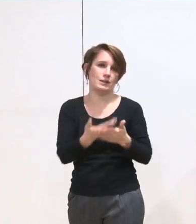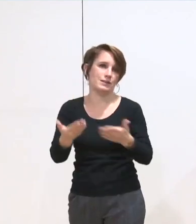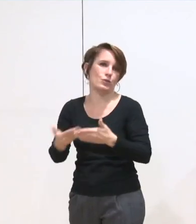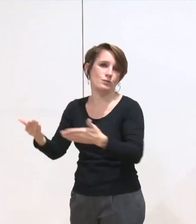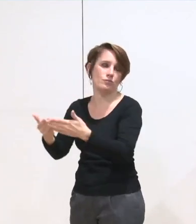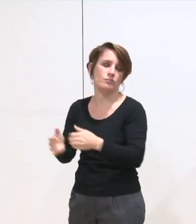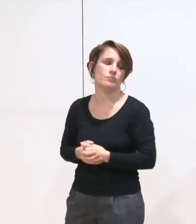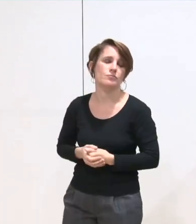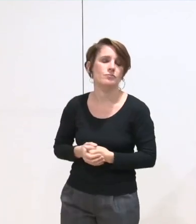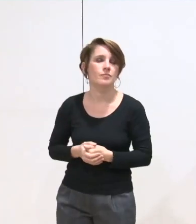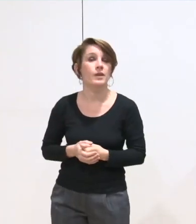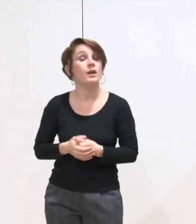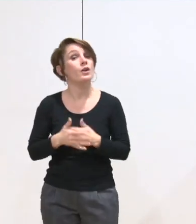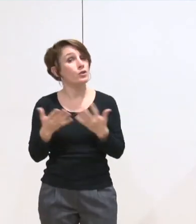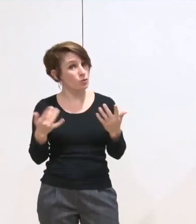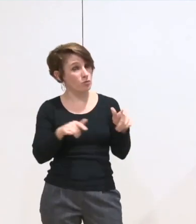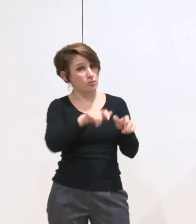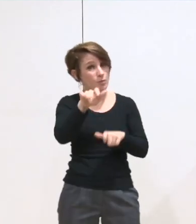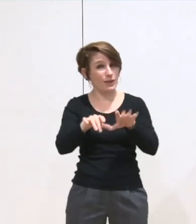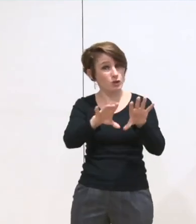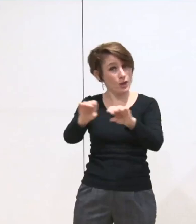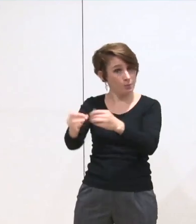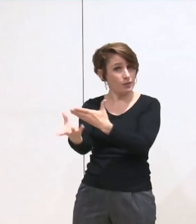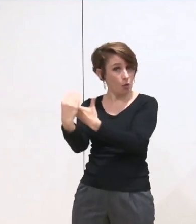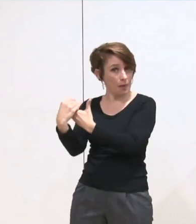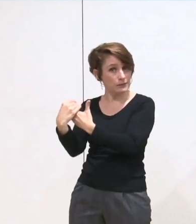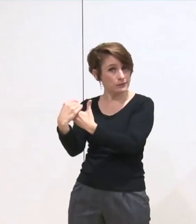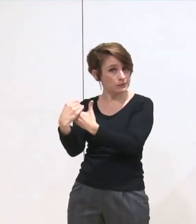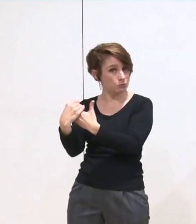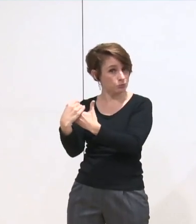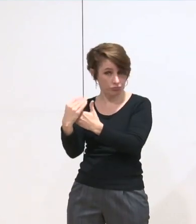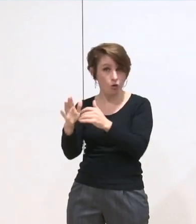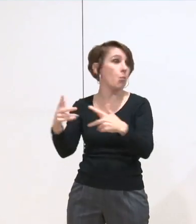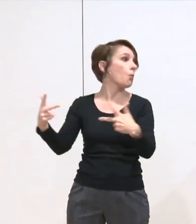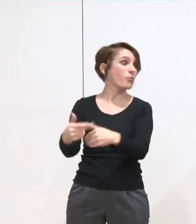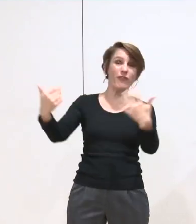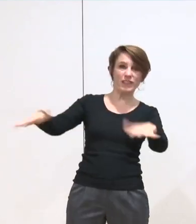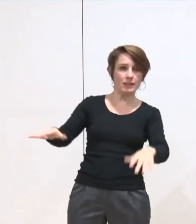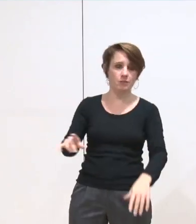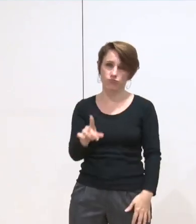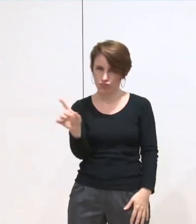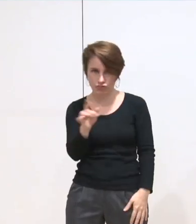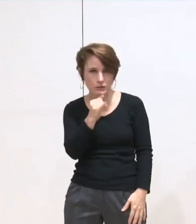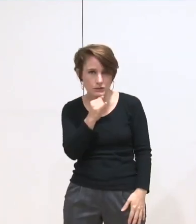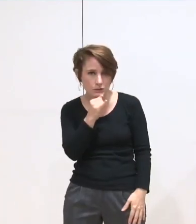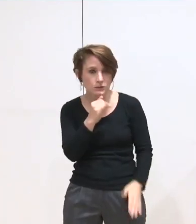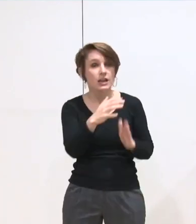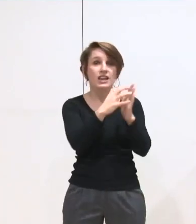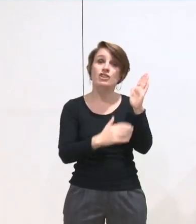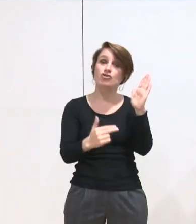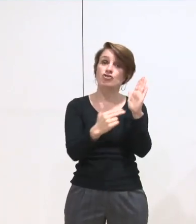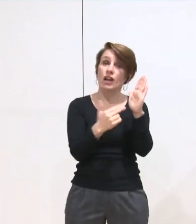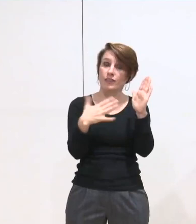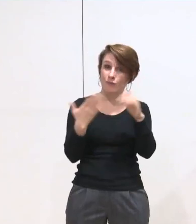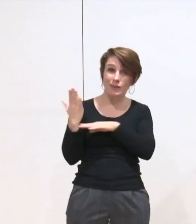Donc la participation des habitants ne s'arrête pas là. Et comme Elisa l'a dit, on a présenté cette charte de relogement aux habitants le